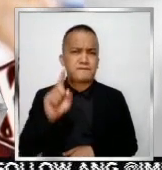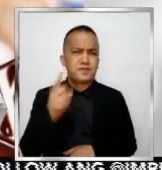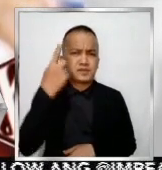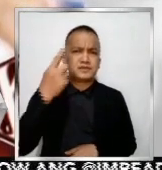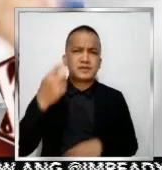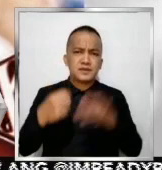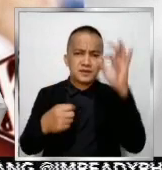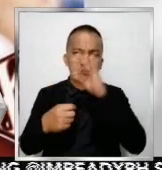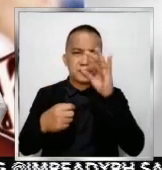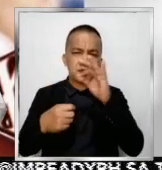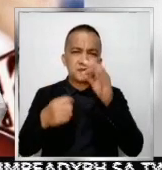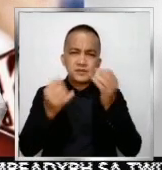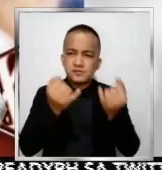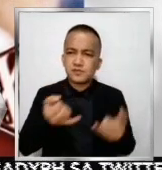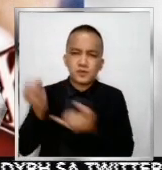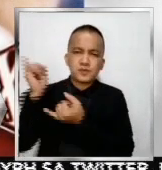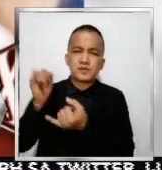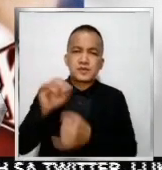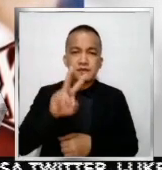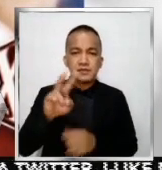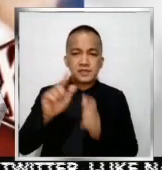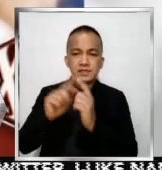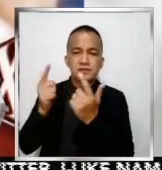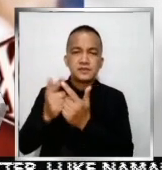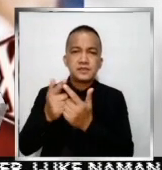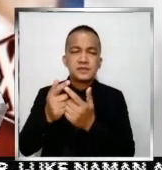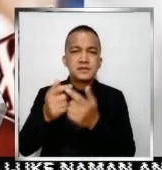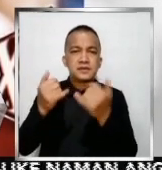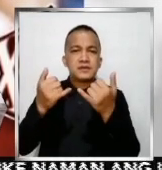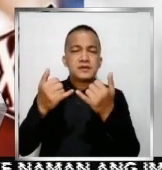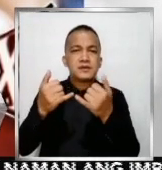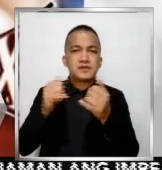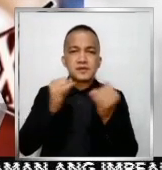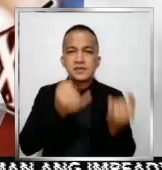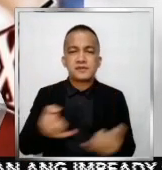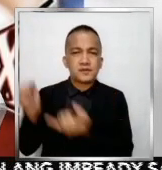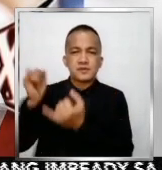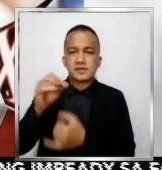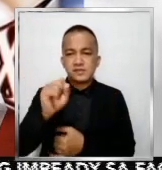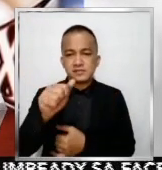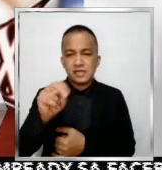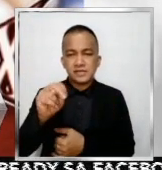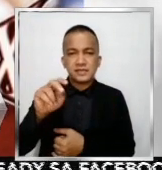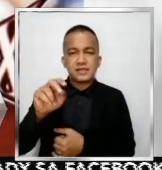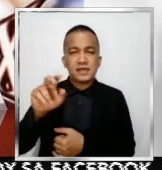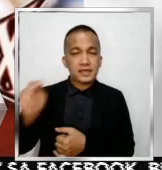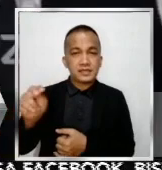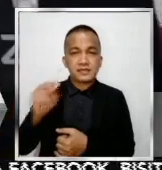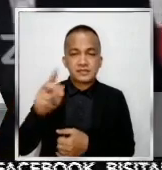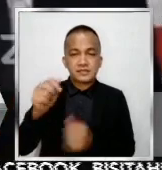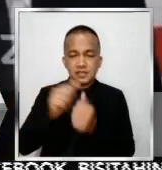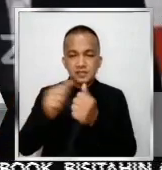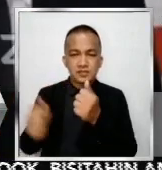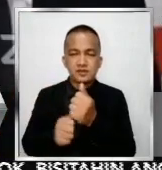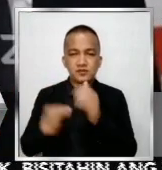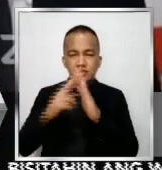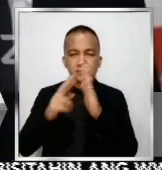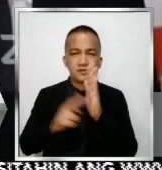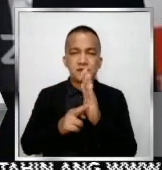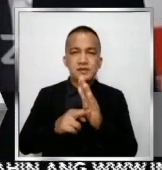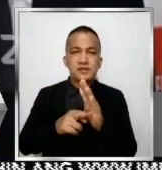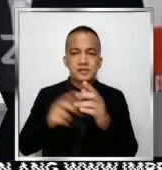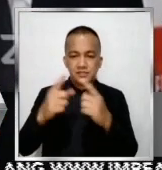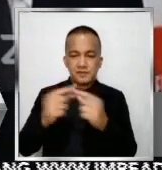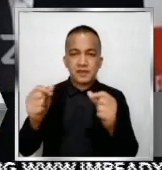sa B-League, ay maglalaro bilang import ng Sanen sa ilalim ng Asian Quota Rule ng Japan B-League. Lalo pang natuwa ang